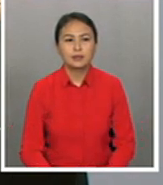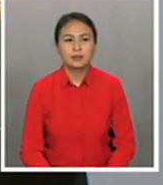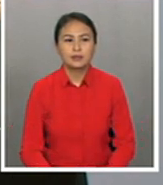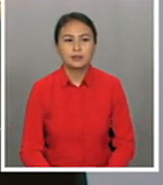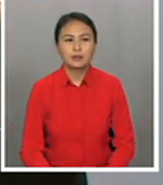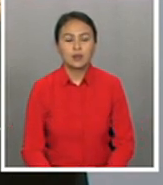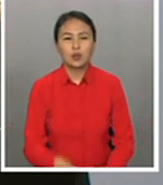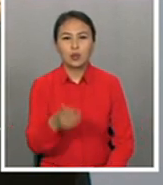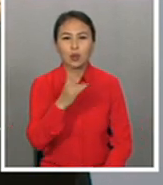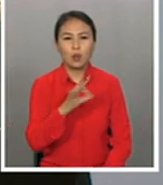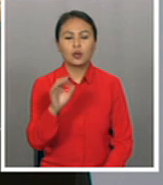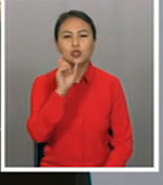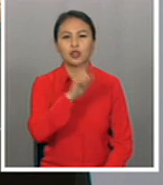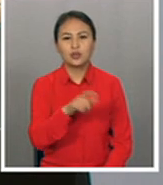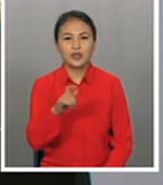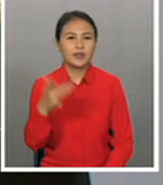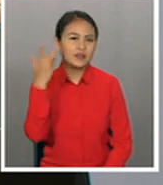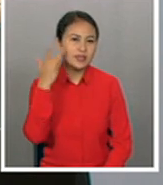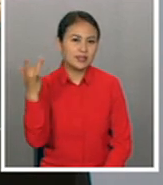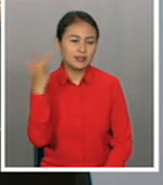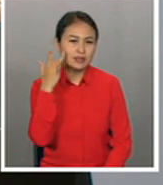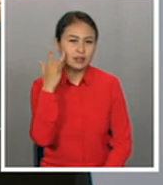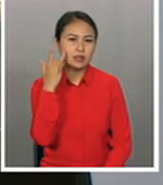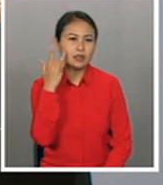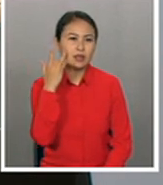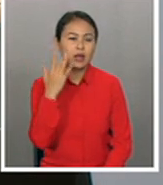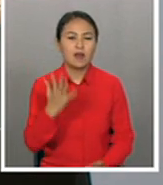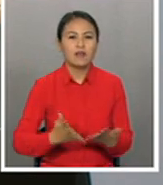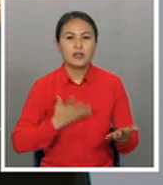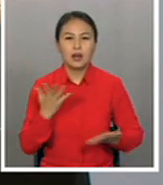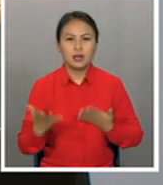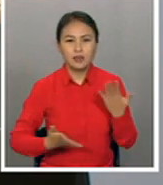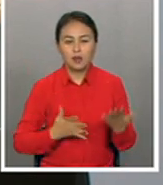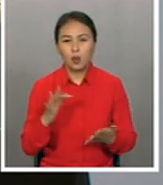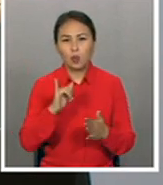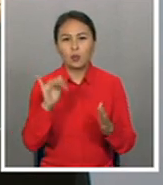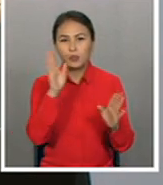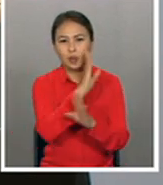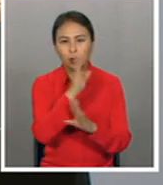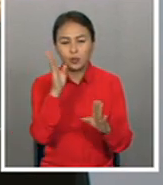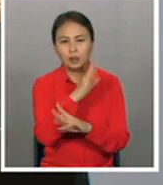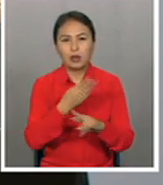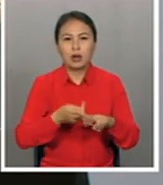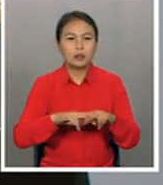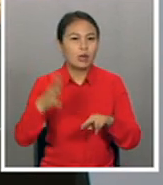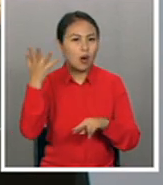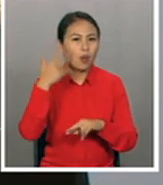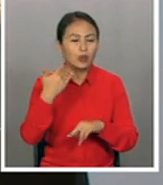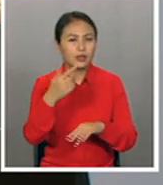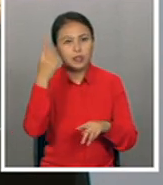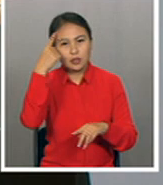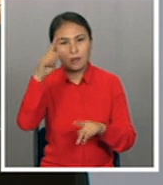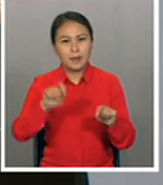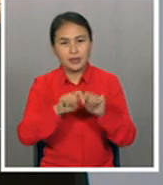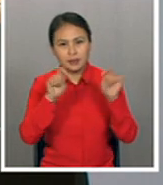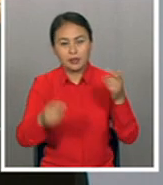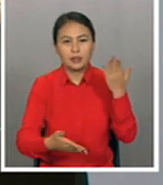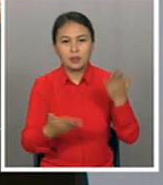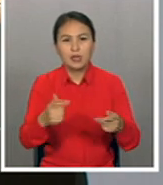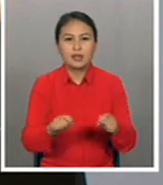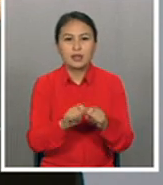Но человек, ребята, всегда черпал вдохновение у природы, когда он что-то изобретал или